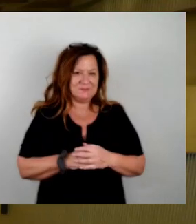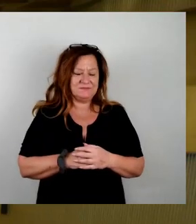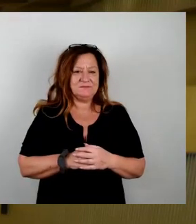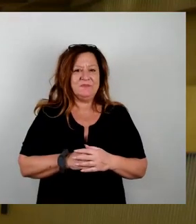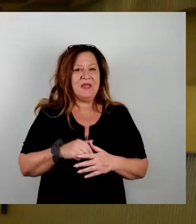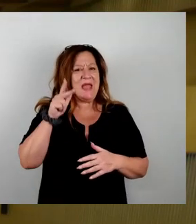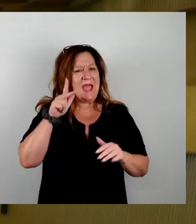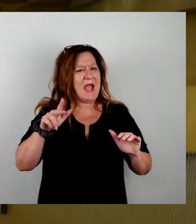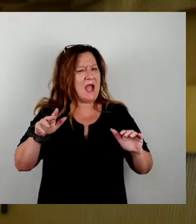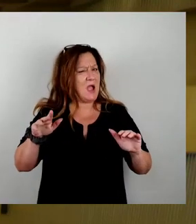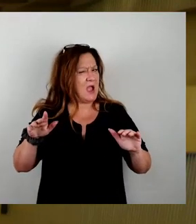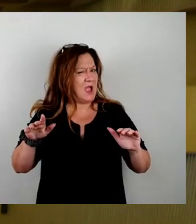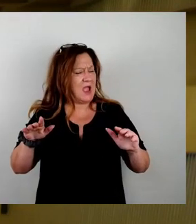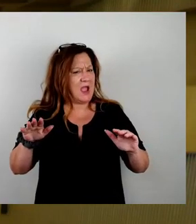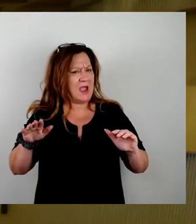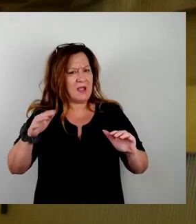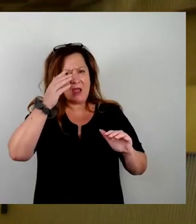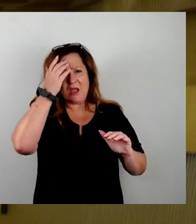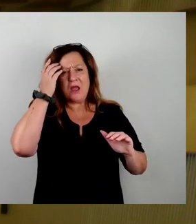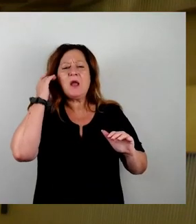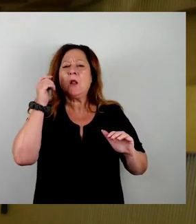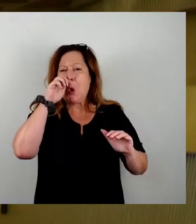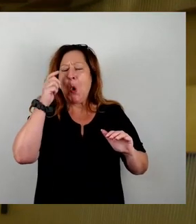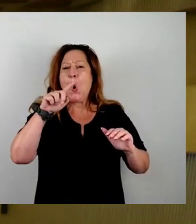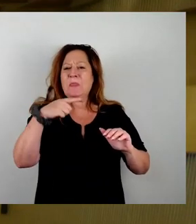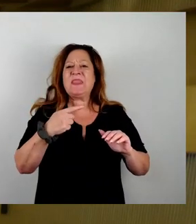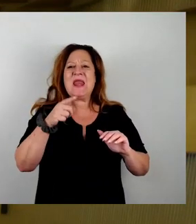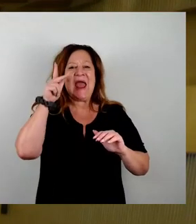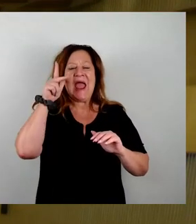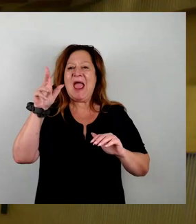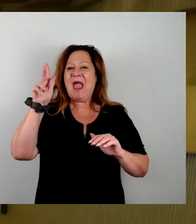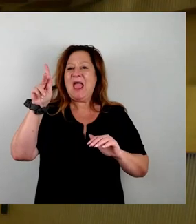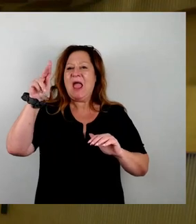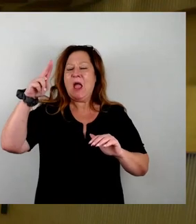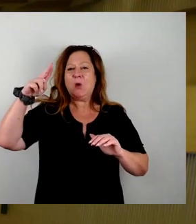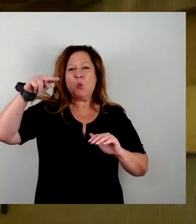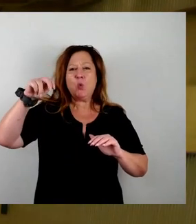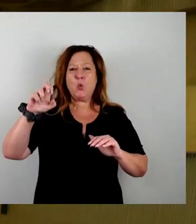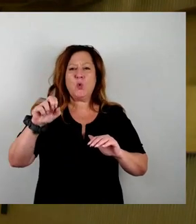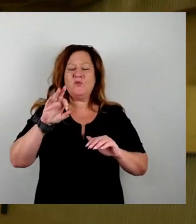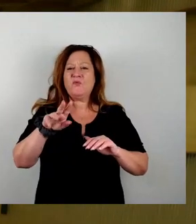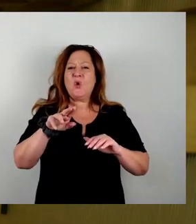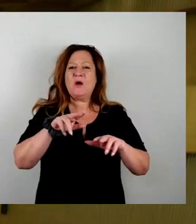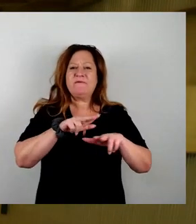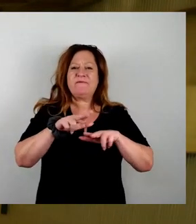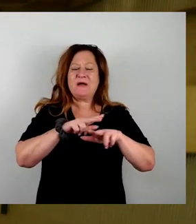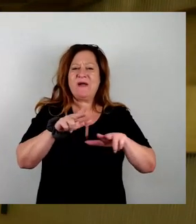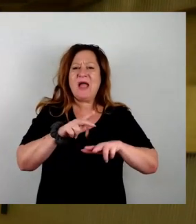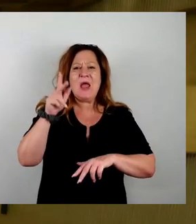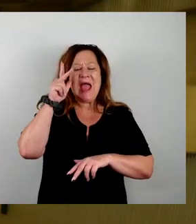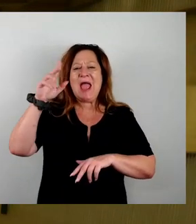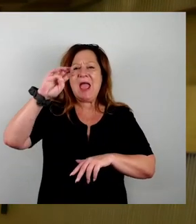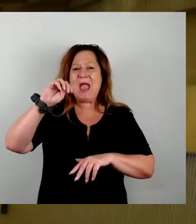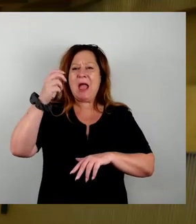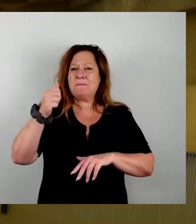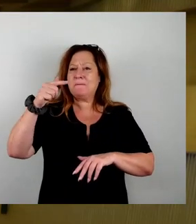gerne das für die Verwaltung, Herr Kühn, noch mal einige ausführen. Nur ganz geschäftsordnend. Ich hatte jetzt so verstanden, dass Herrn Mattes diesen Punkt aus